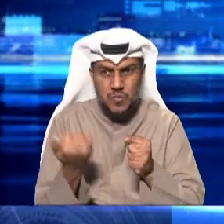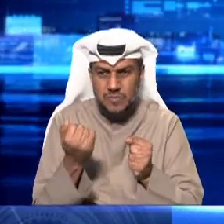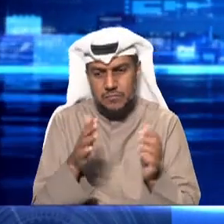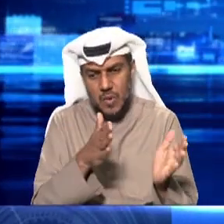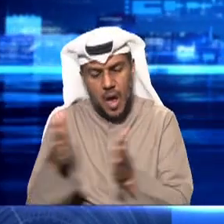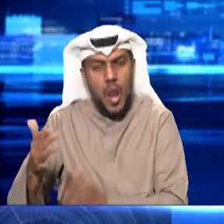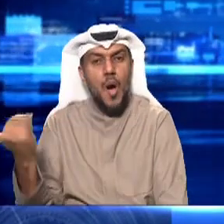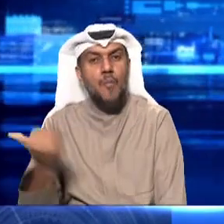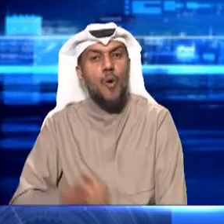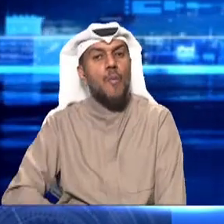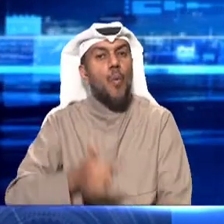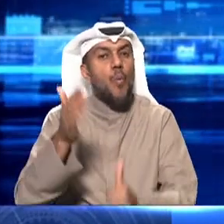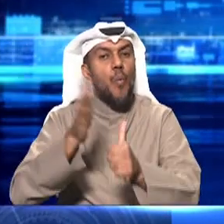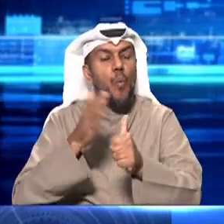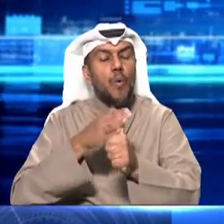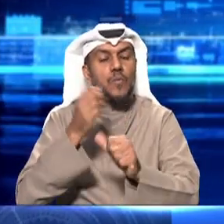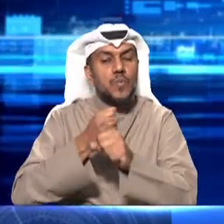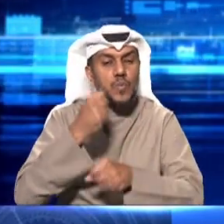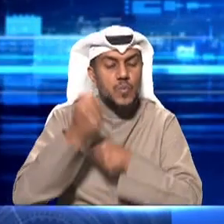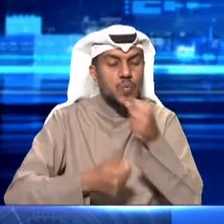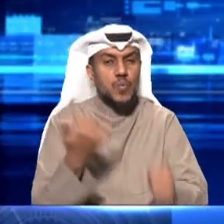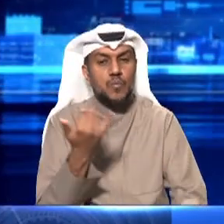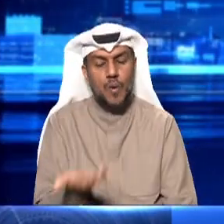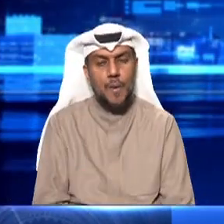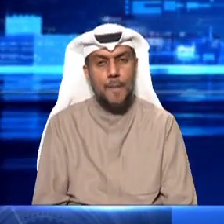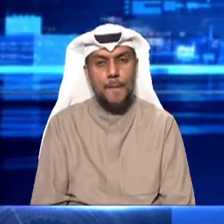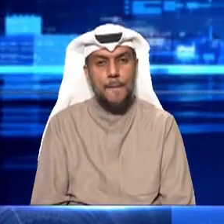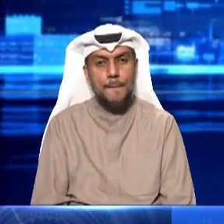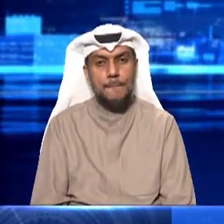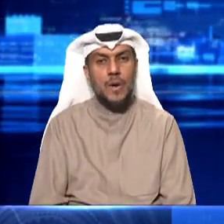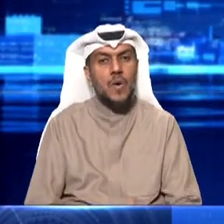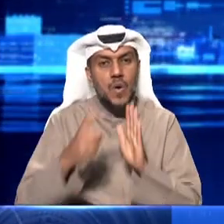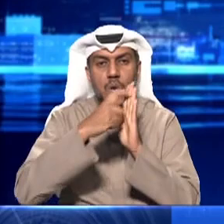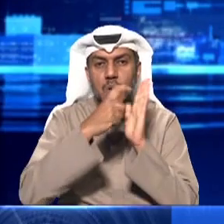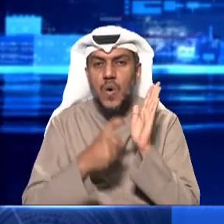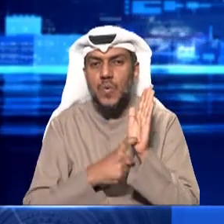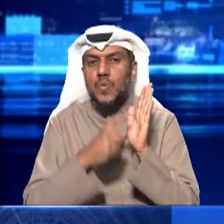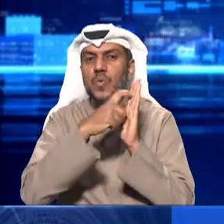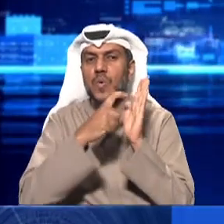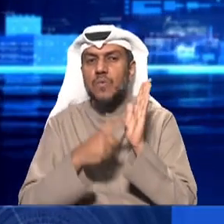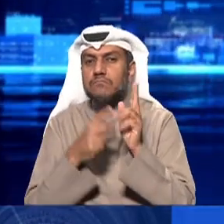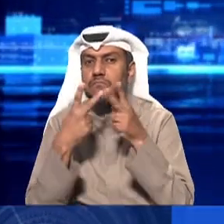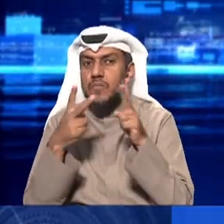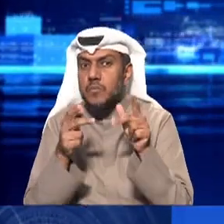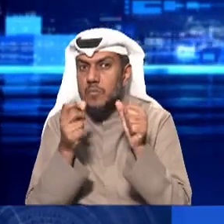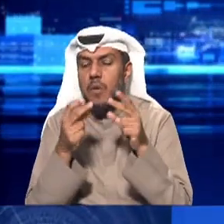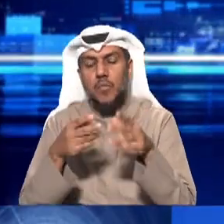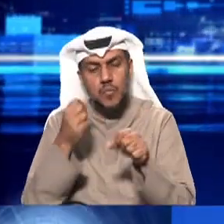اتفاقات حول العديد من القضايا الراهنة بما فيها القوانين المتفق عليها.